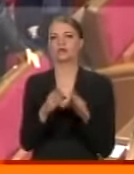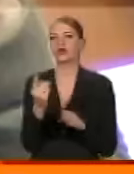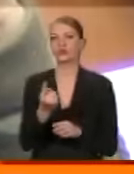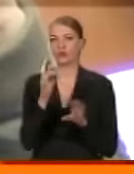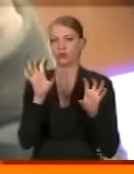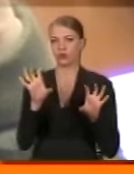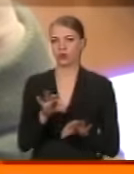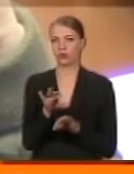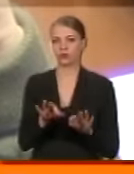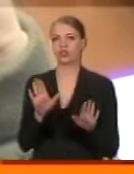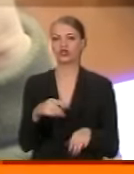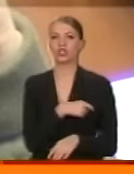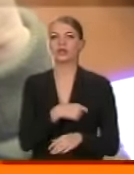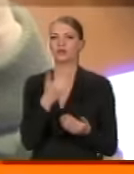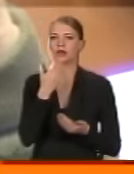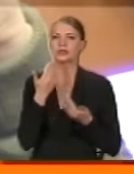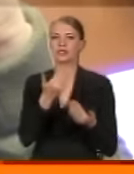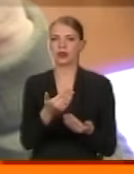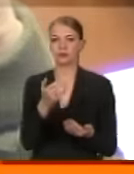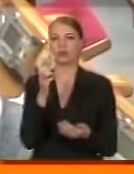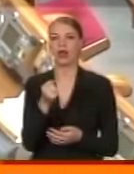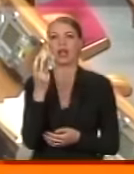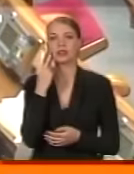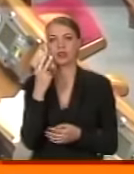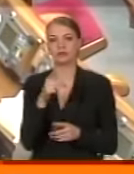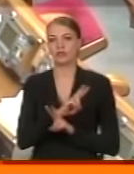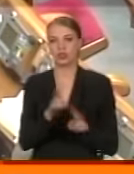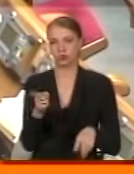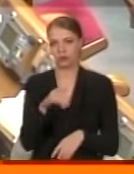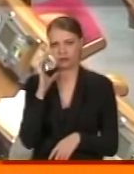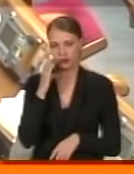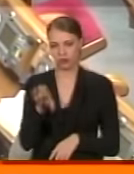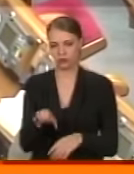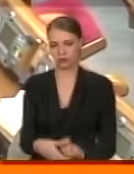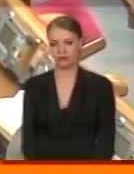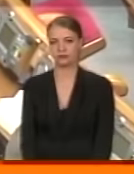жодного законопроекту, лише депутатські запити, а їх зазвичай ніхто навіть і не слухає.